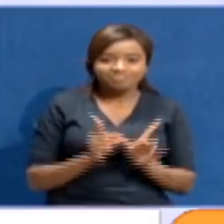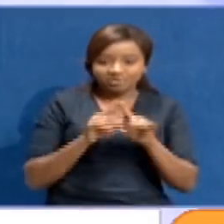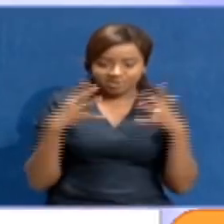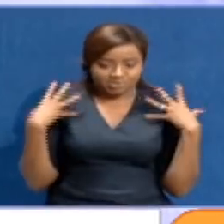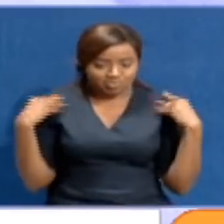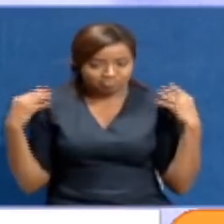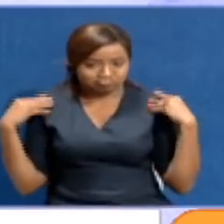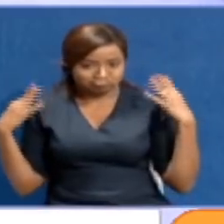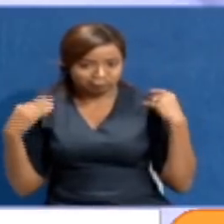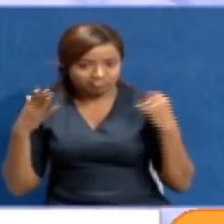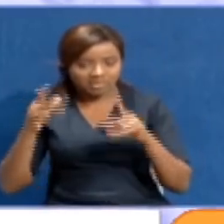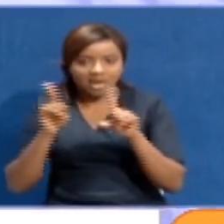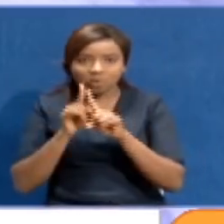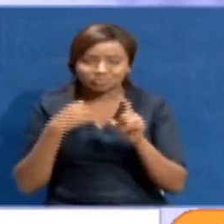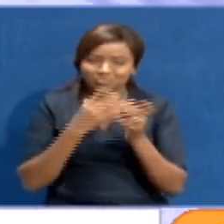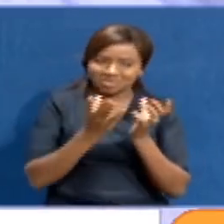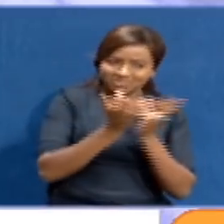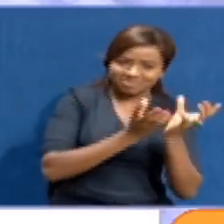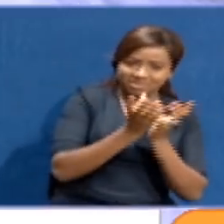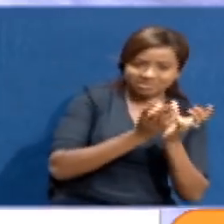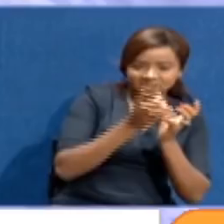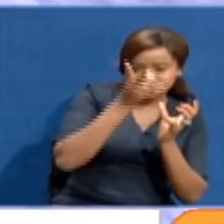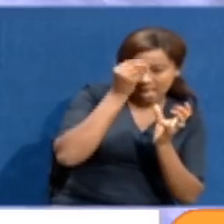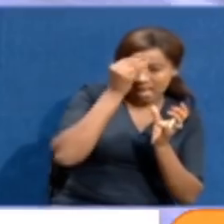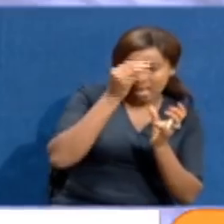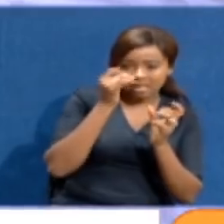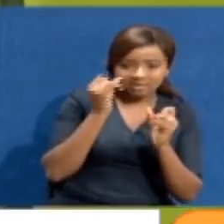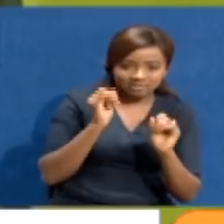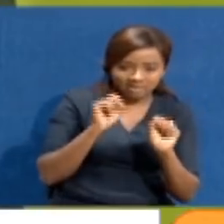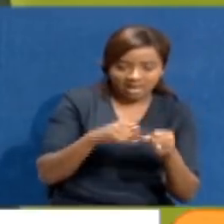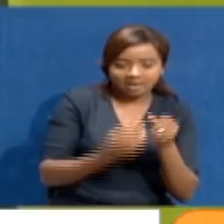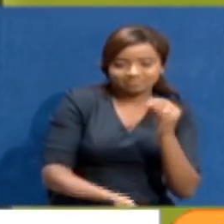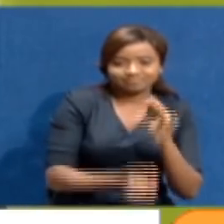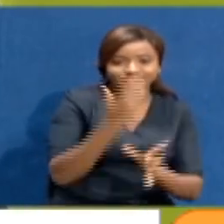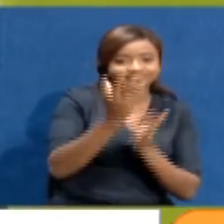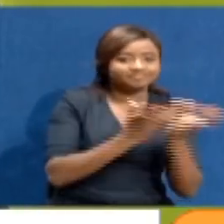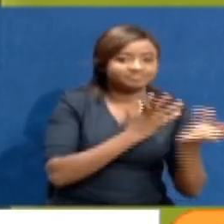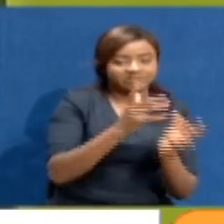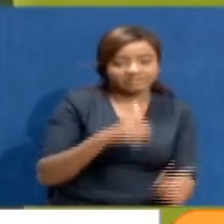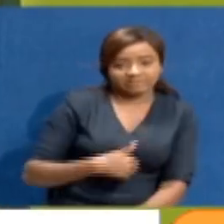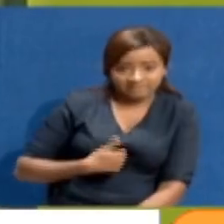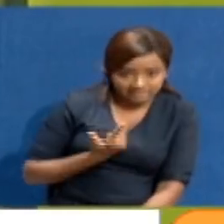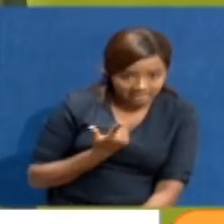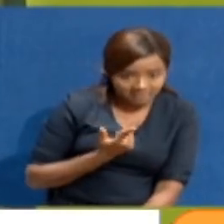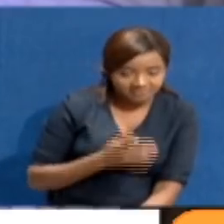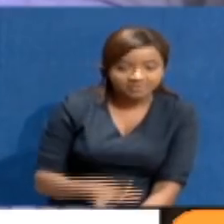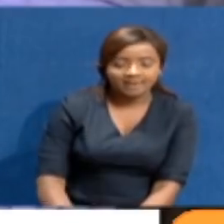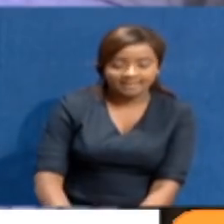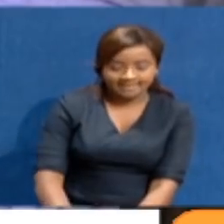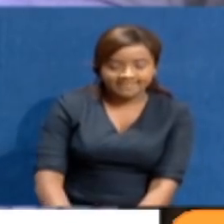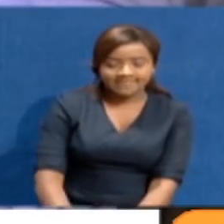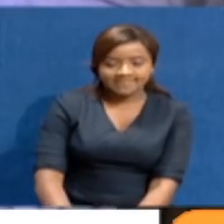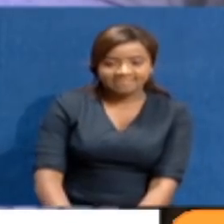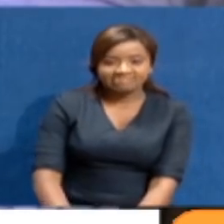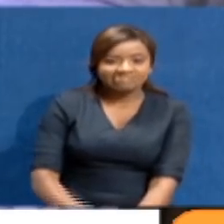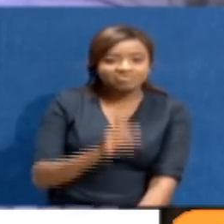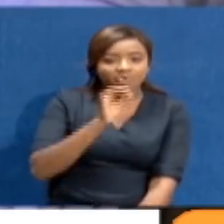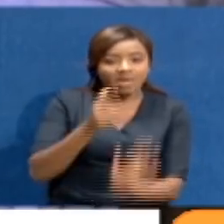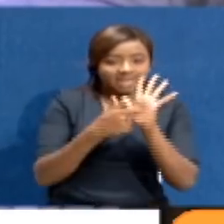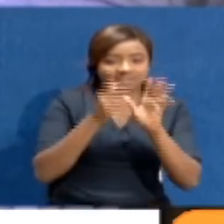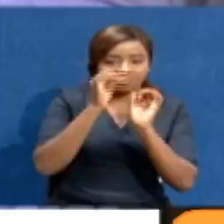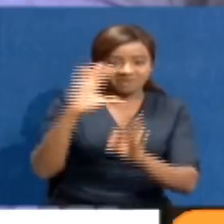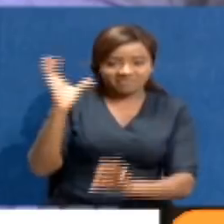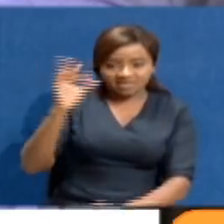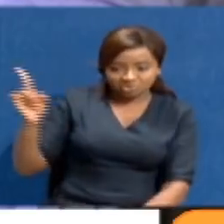time. Was also entrepreneurship, ni kesi ukijiweza kujiwekea wewe mwenyewe kazi yako. Sasa mteja kama